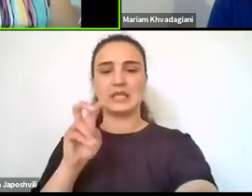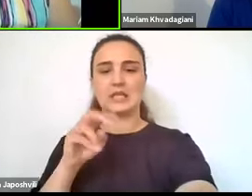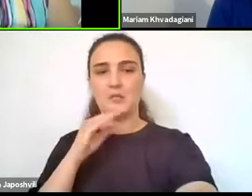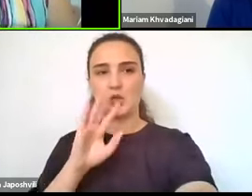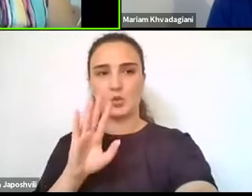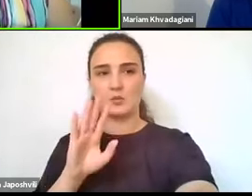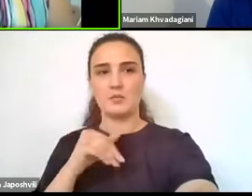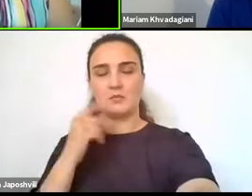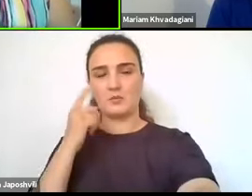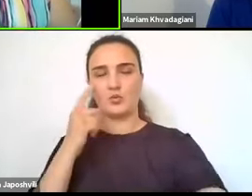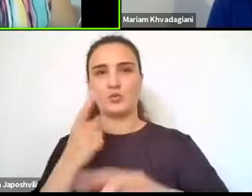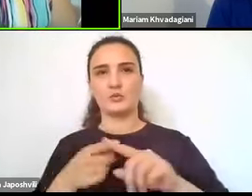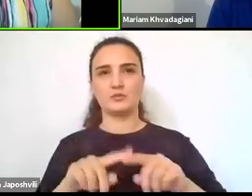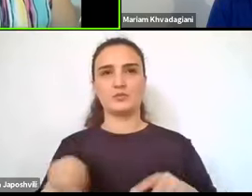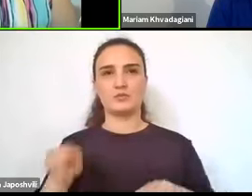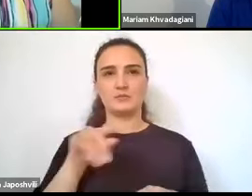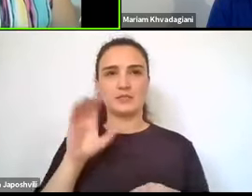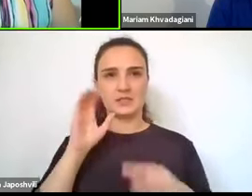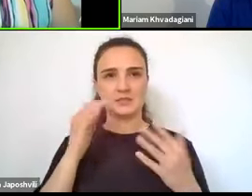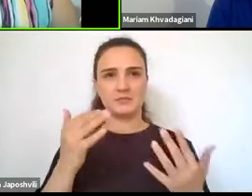მგონი ჩვენ მსმენელს